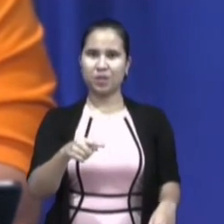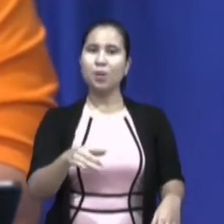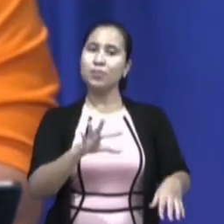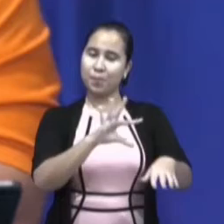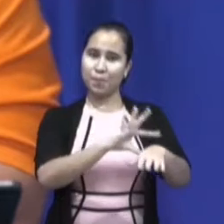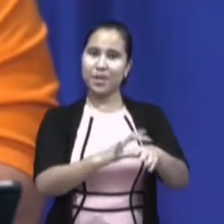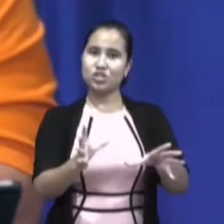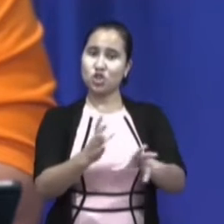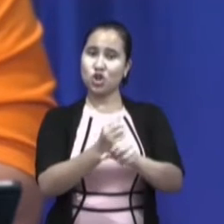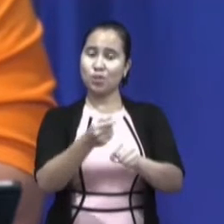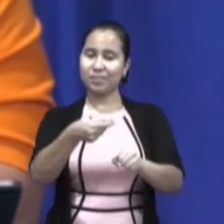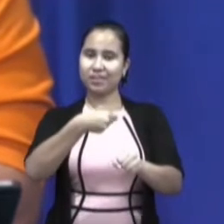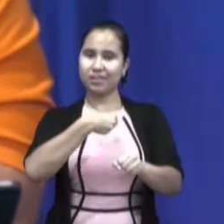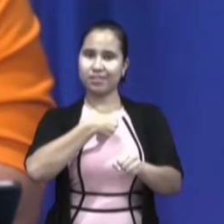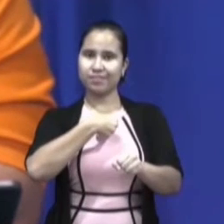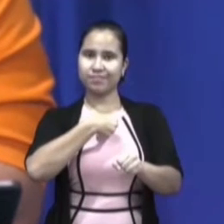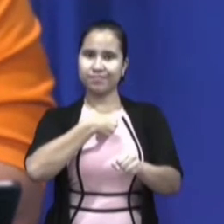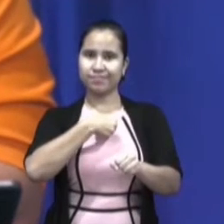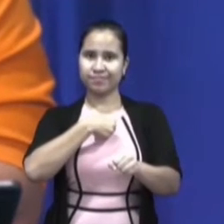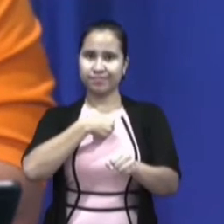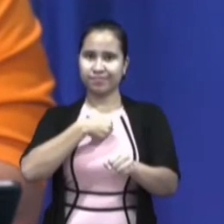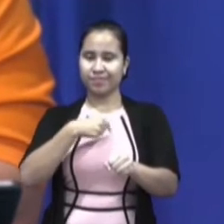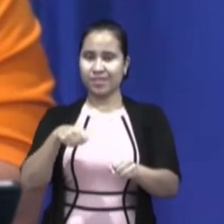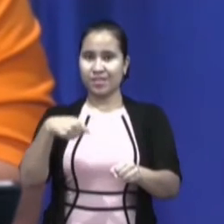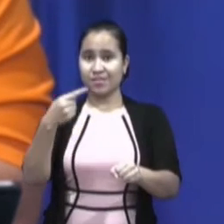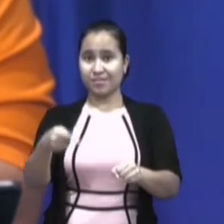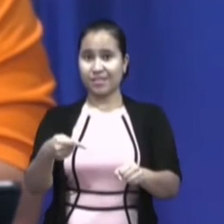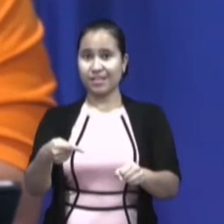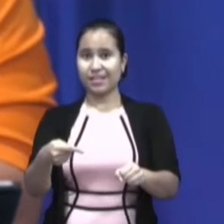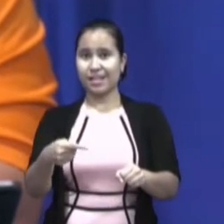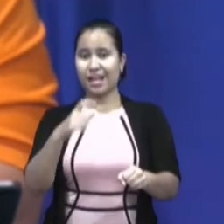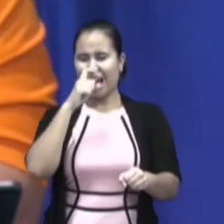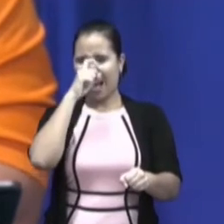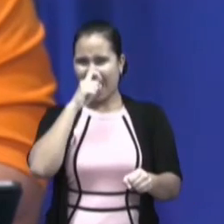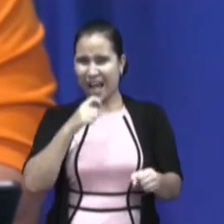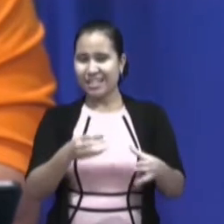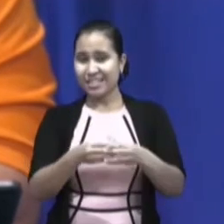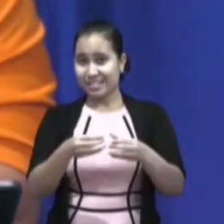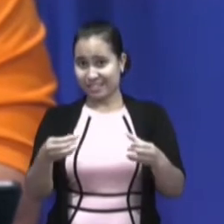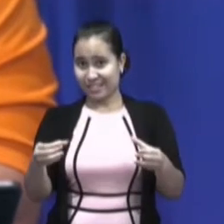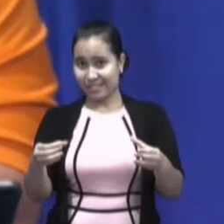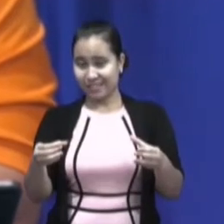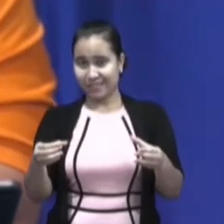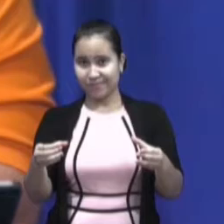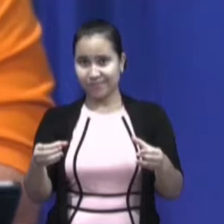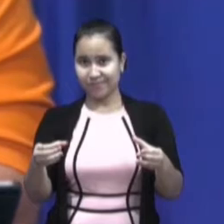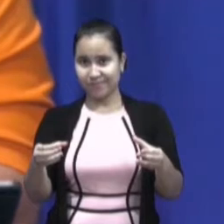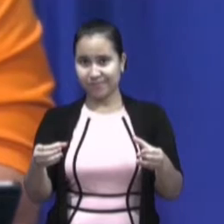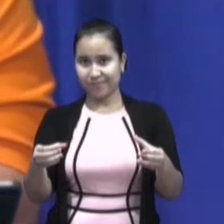te krijgen. Verder, indien er zaken zijn die deze